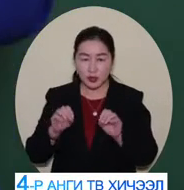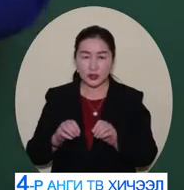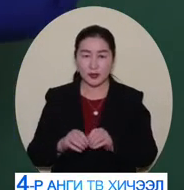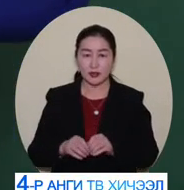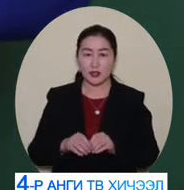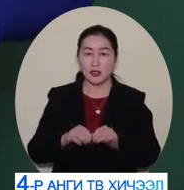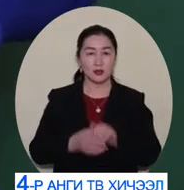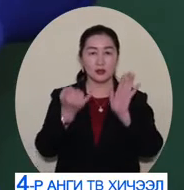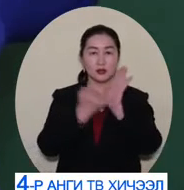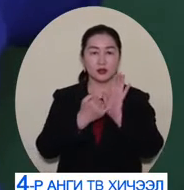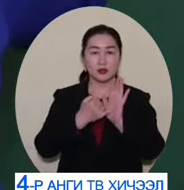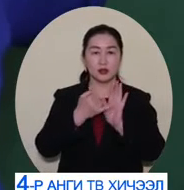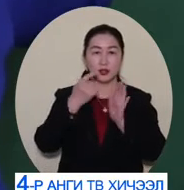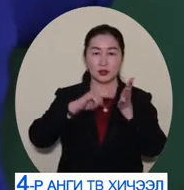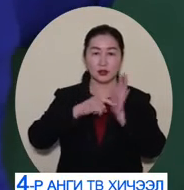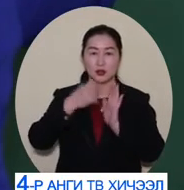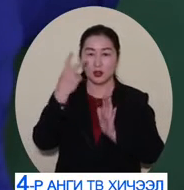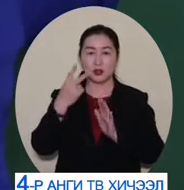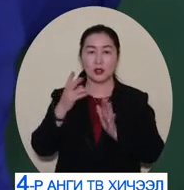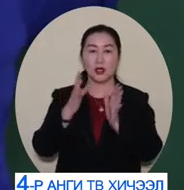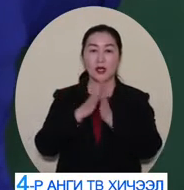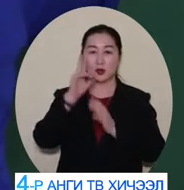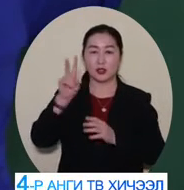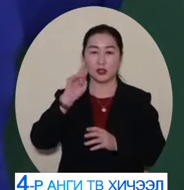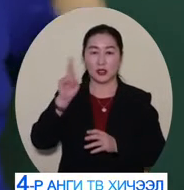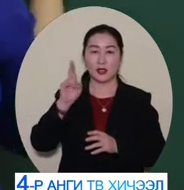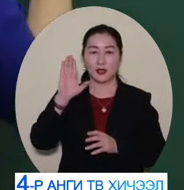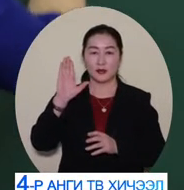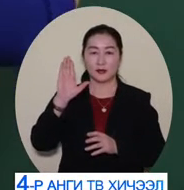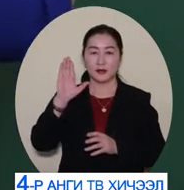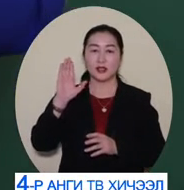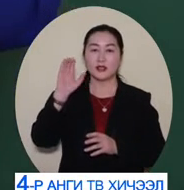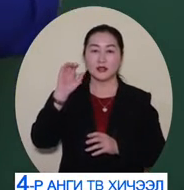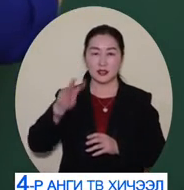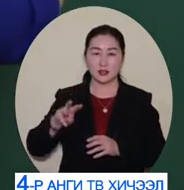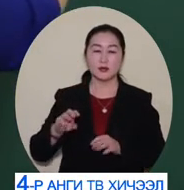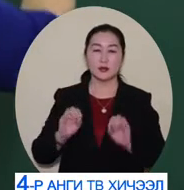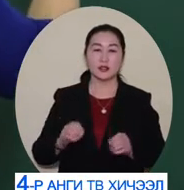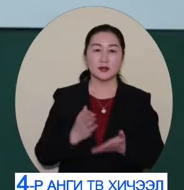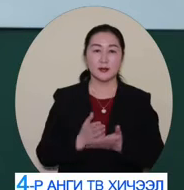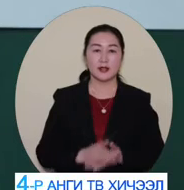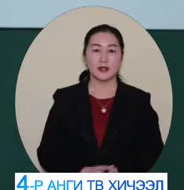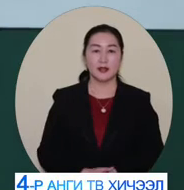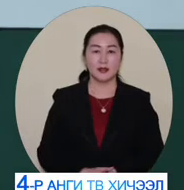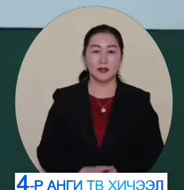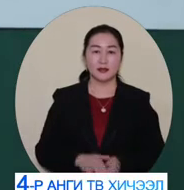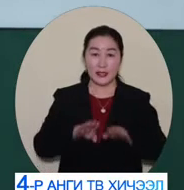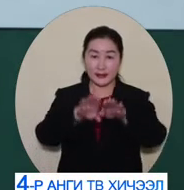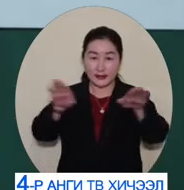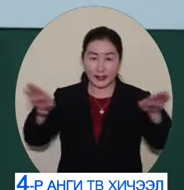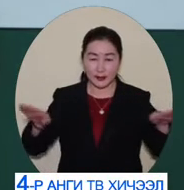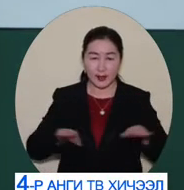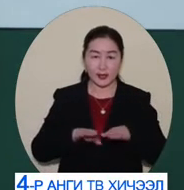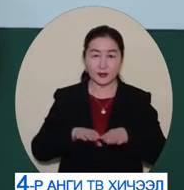За урт маань угаасаа 6 см-ээр хөвөрөө байгаа тийм үү? За 6 2-ын